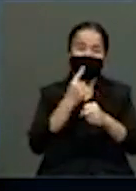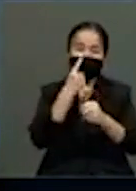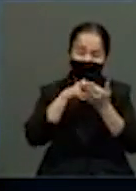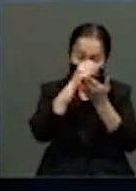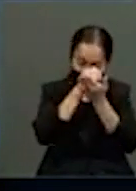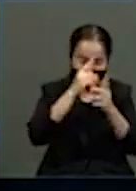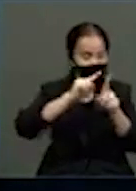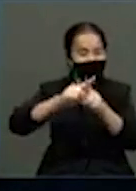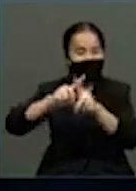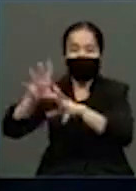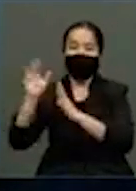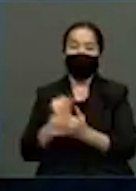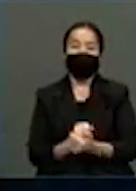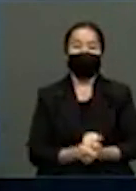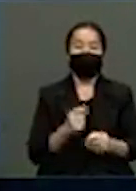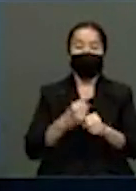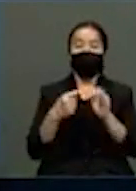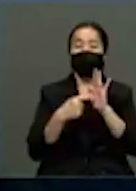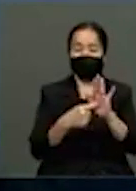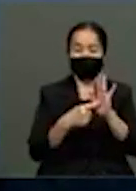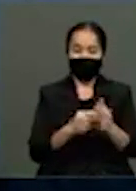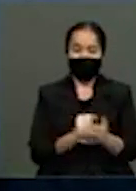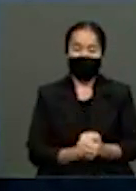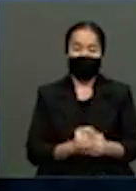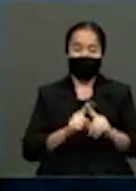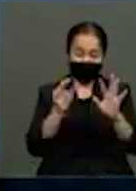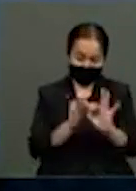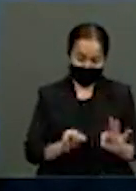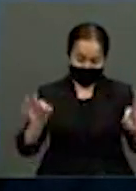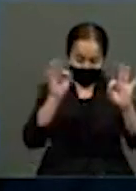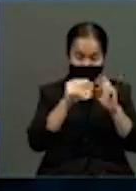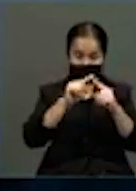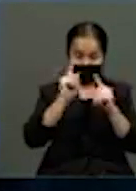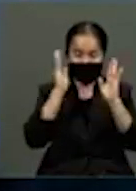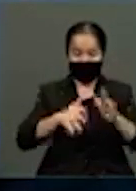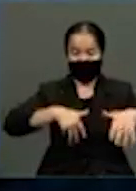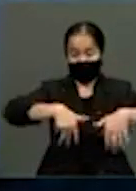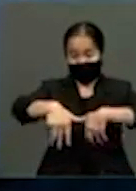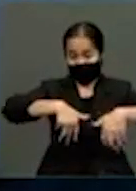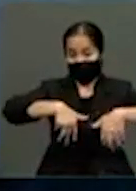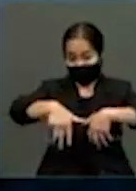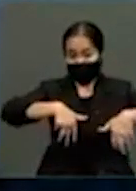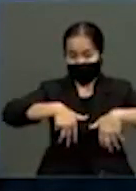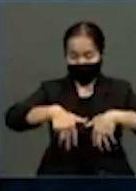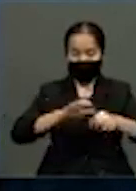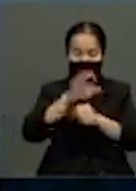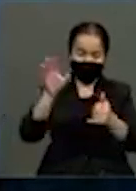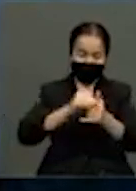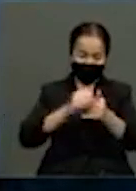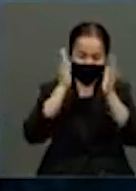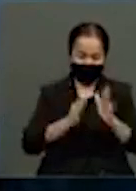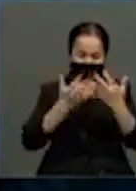ลายเนี่ยนะครับนี่คือที่เป็นตัวอย่างที่คุยกันสำคัญก็คือเนื่องจากประชากรในกลุ่มที่ติดเชื้อมีจำนวนม